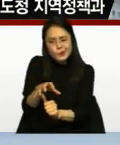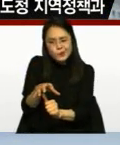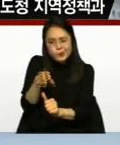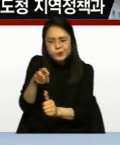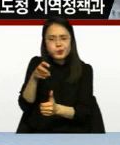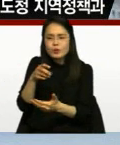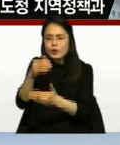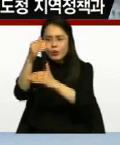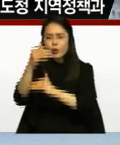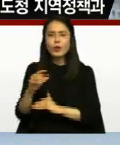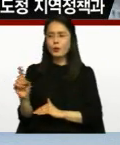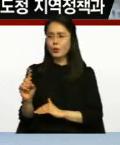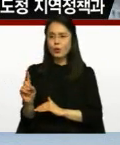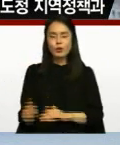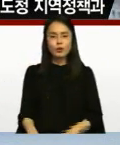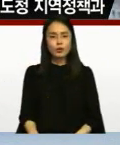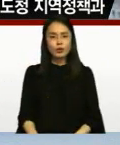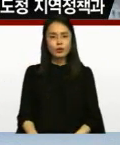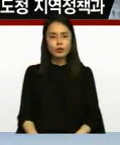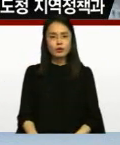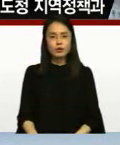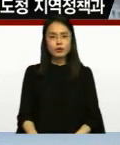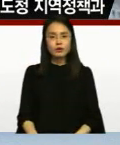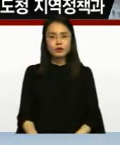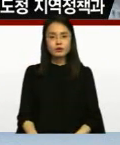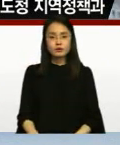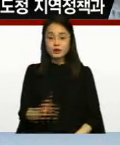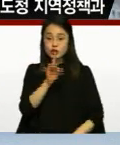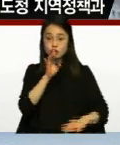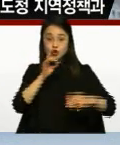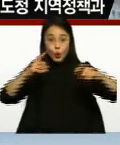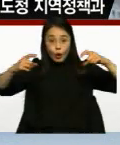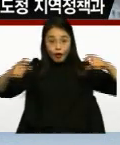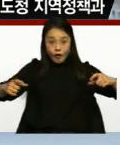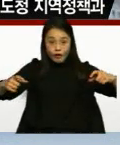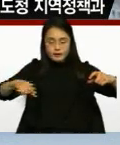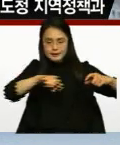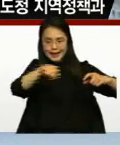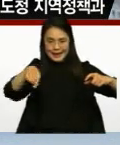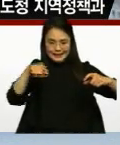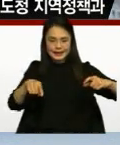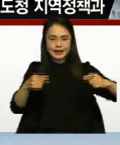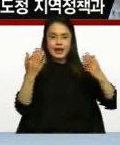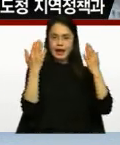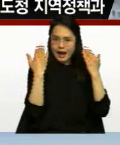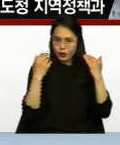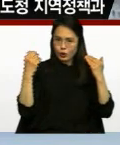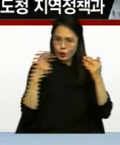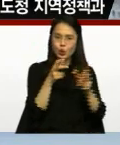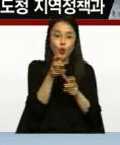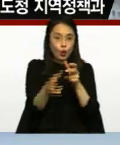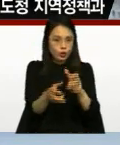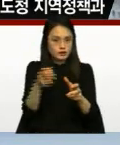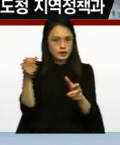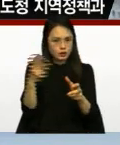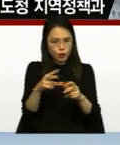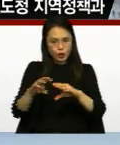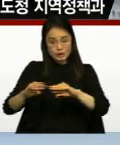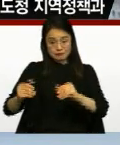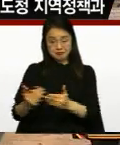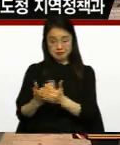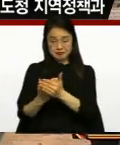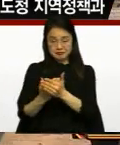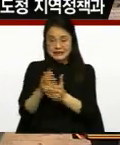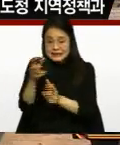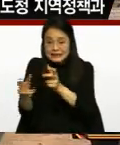것입니까? 예, 수도권 지역에 학교, 공장, 택지 개발 사업, 공업용지 조성 사업